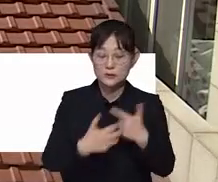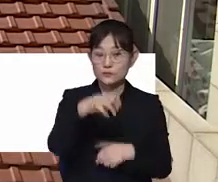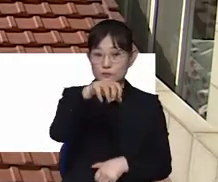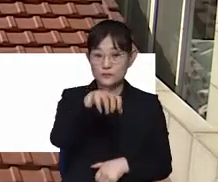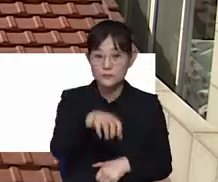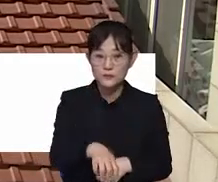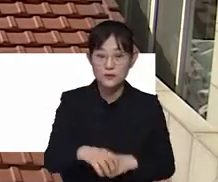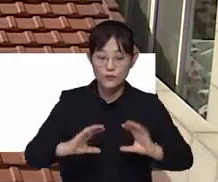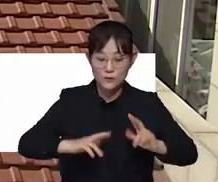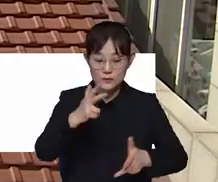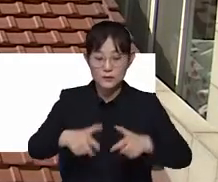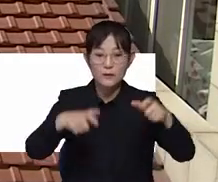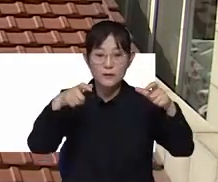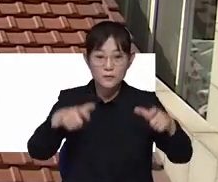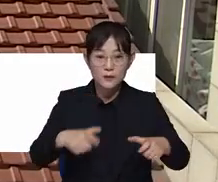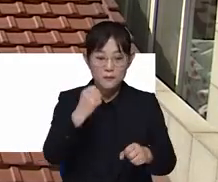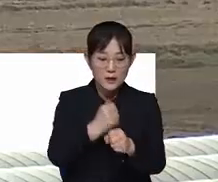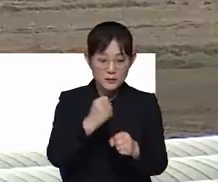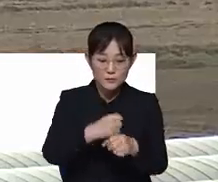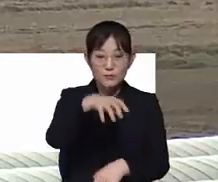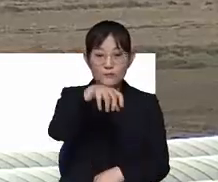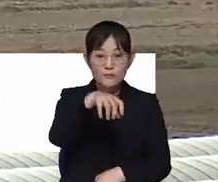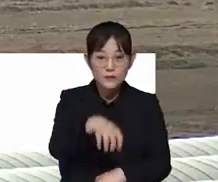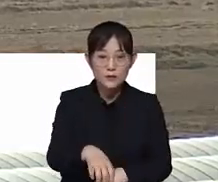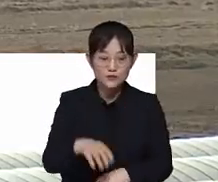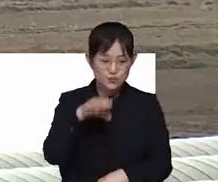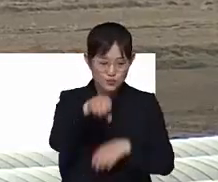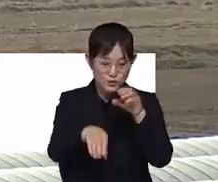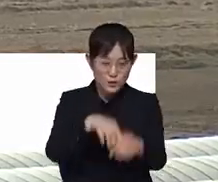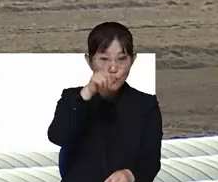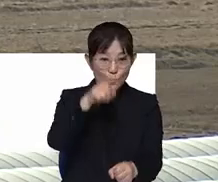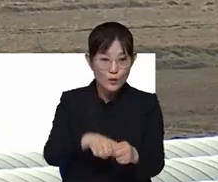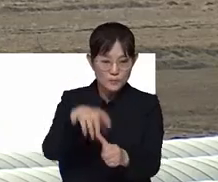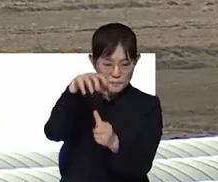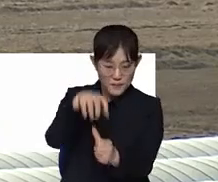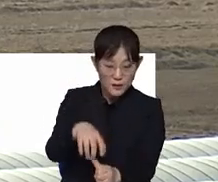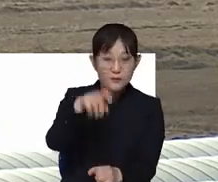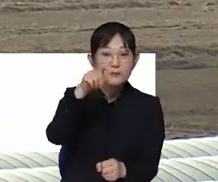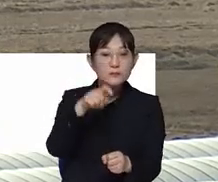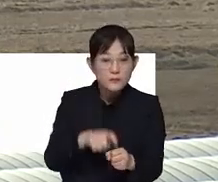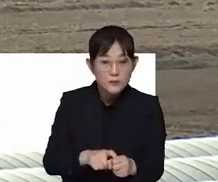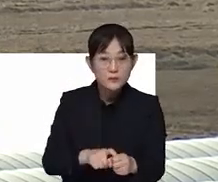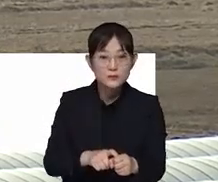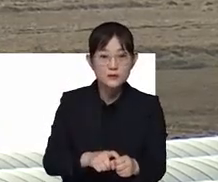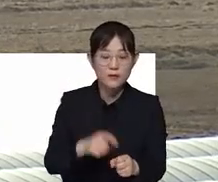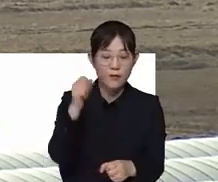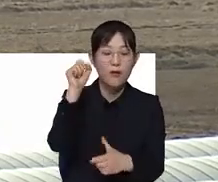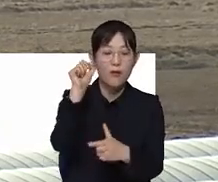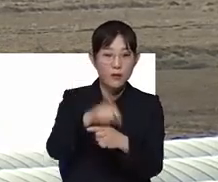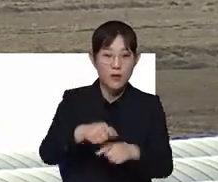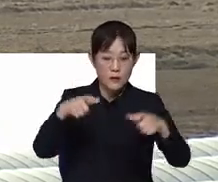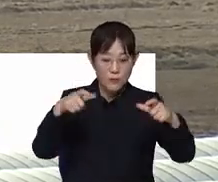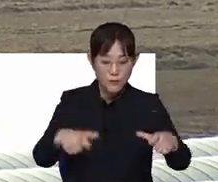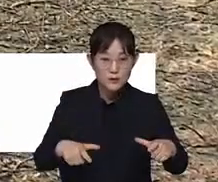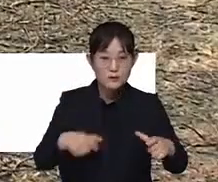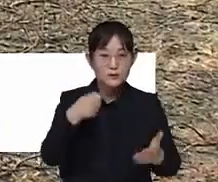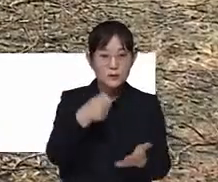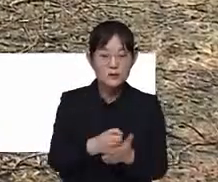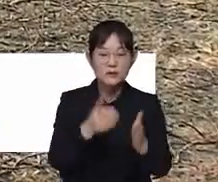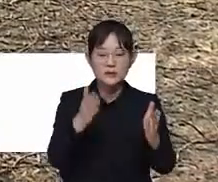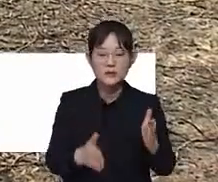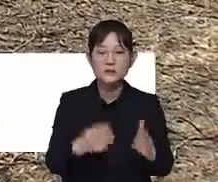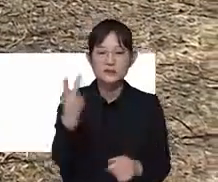1원 국가산단 조성 예정부지의 투기 목적 거래를 차단하기 위해 토지거래 허가구역 지정 기간을